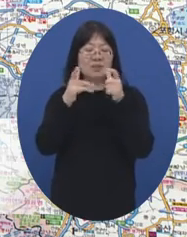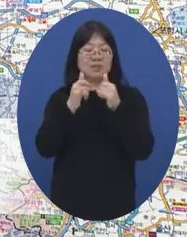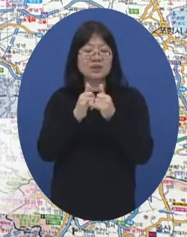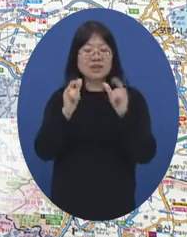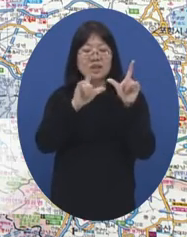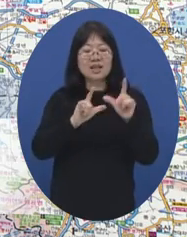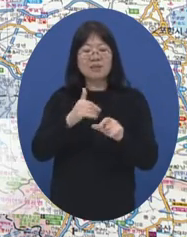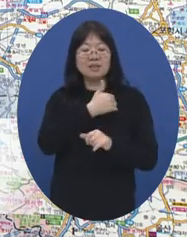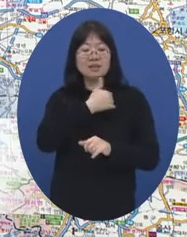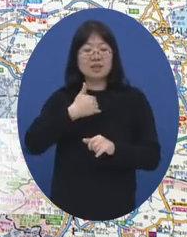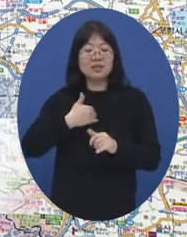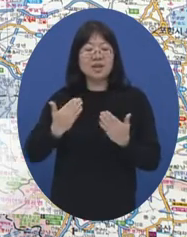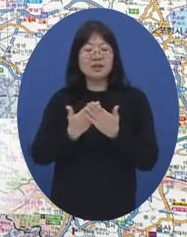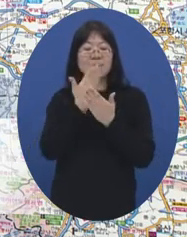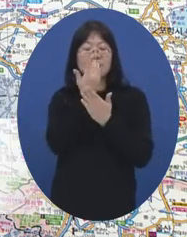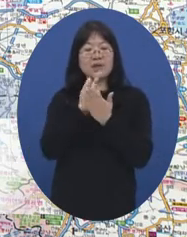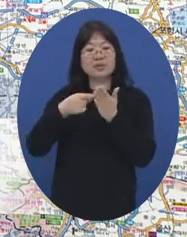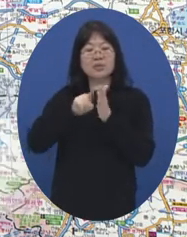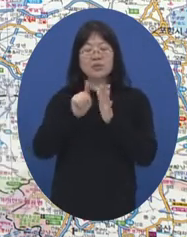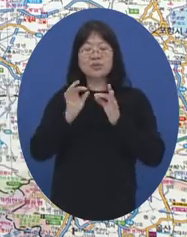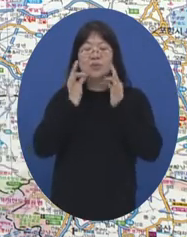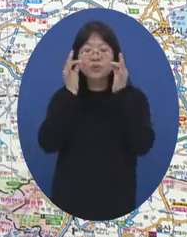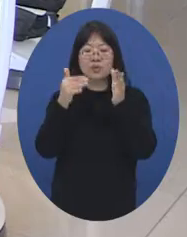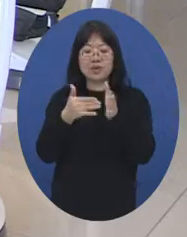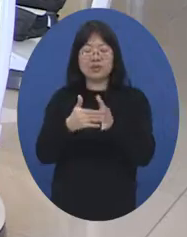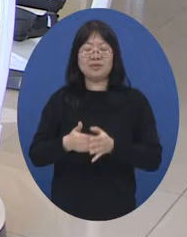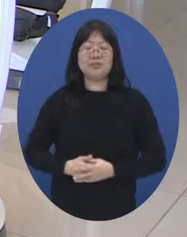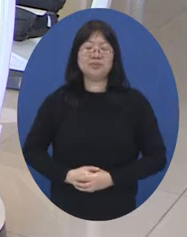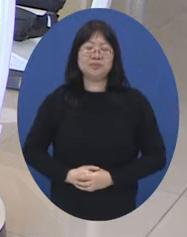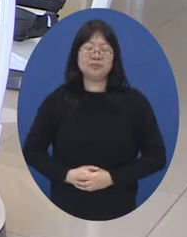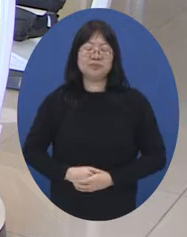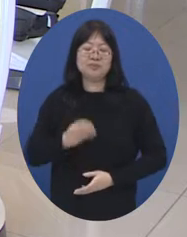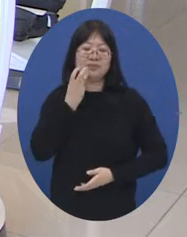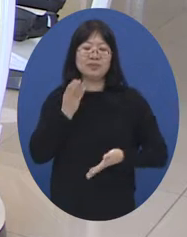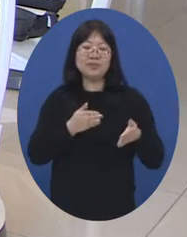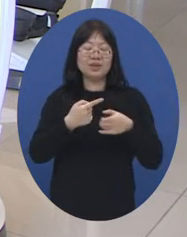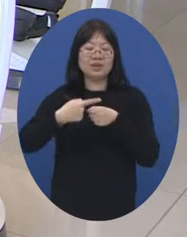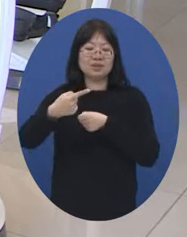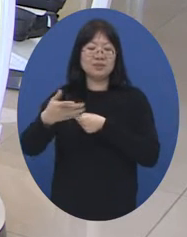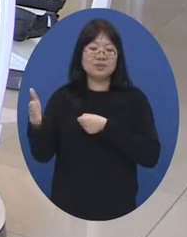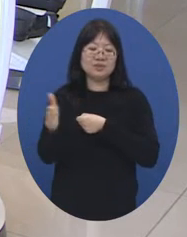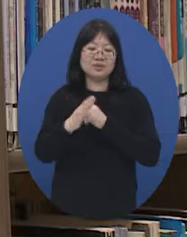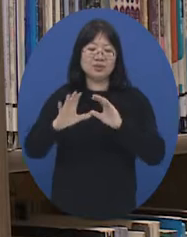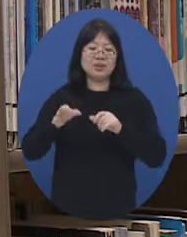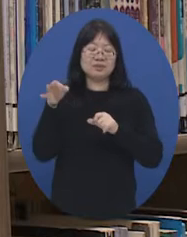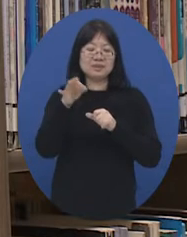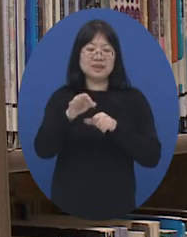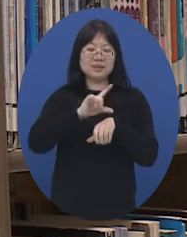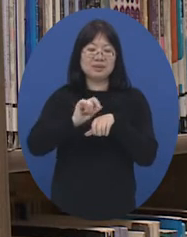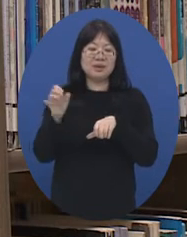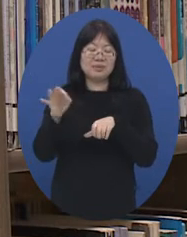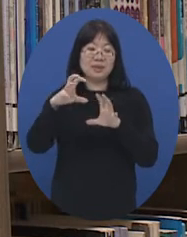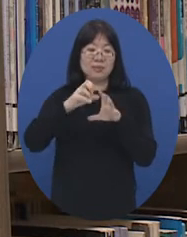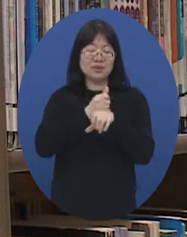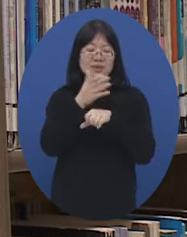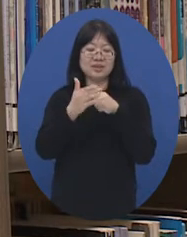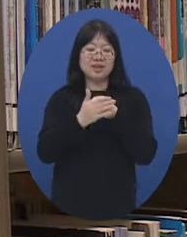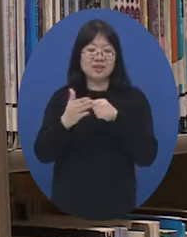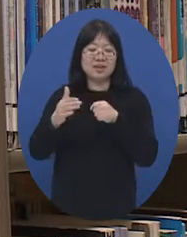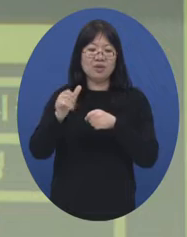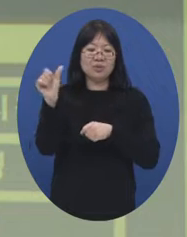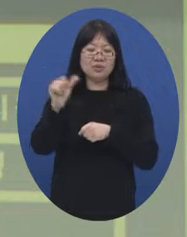도민들의 삶의 질이 향상될 수 있도록 하겠습니다 경기도는 내년부터 구피와 지방 위를 합쳐 총